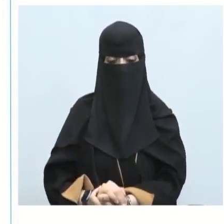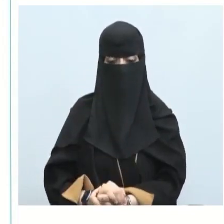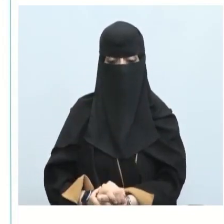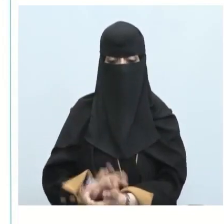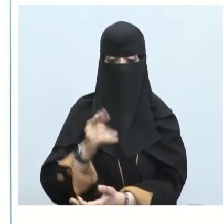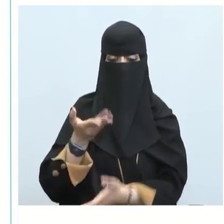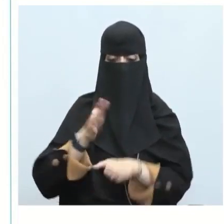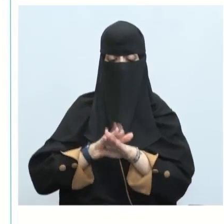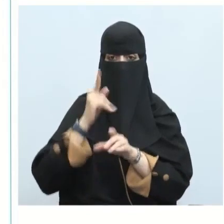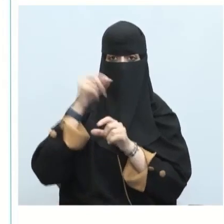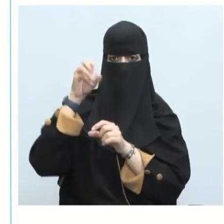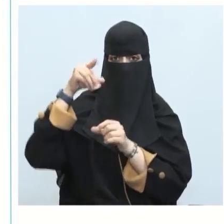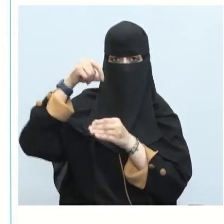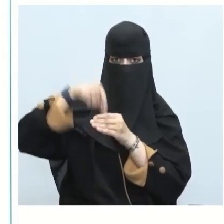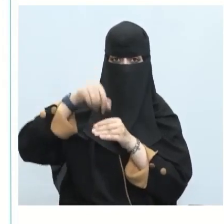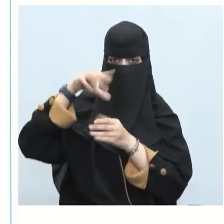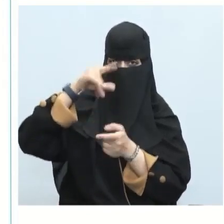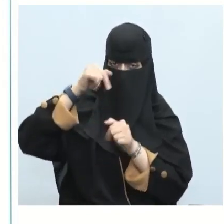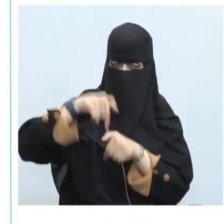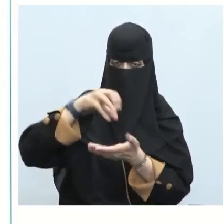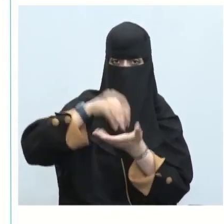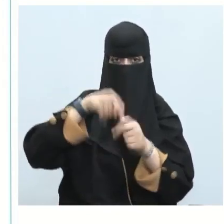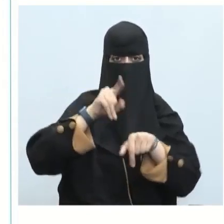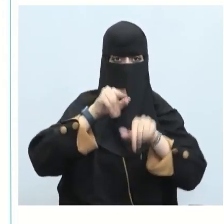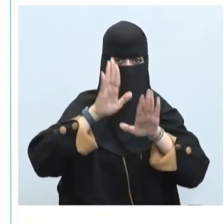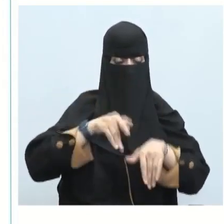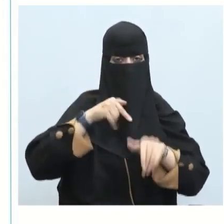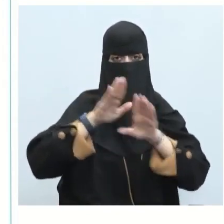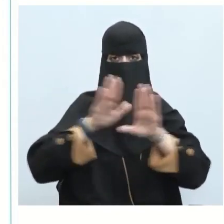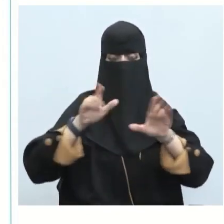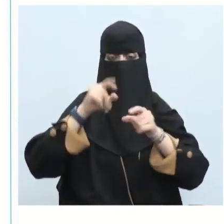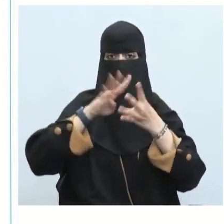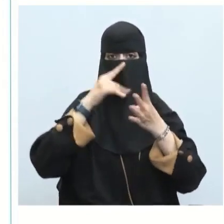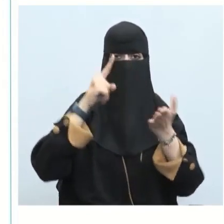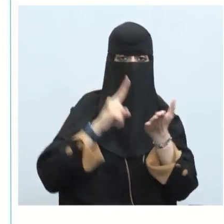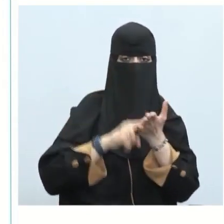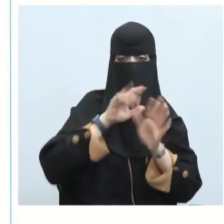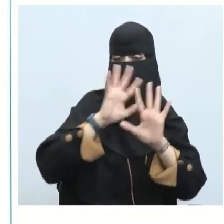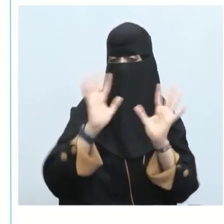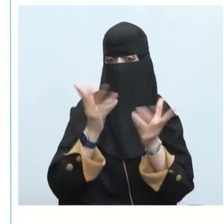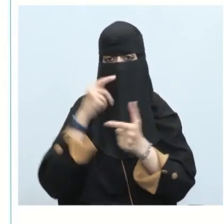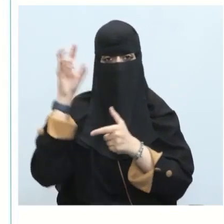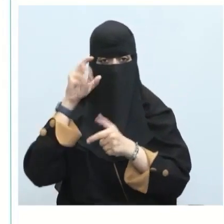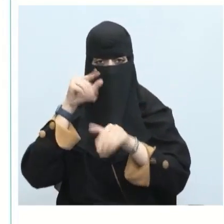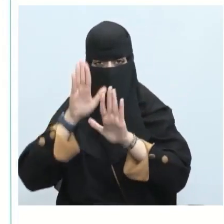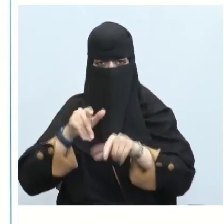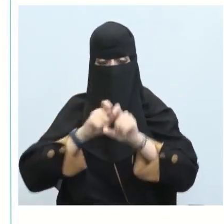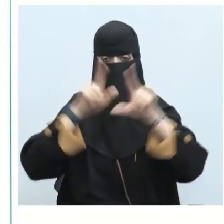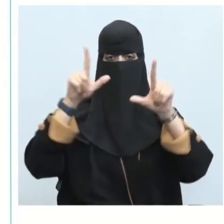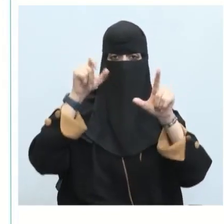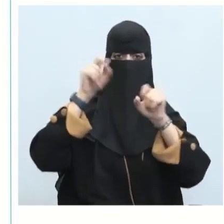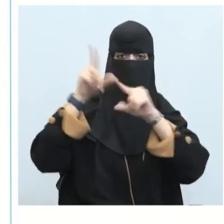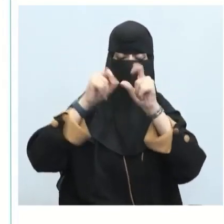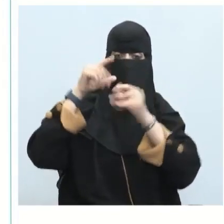التجاريه الان كل شركه تتمتع بالتواجد على الشبكه العنكبوتيه اما على المواقع الكترونيه او